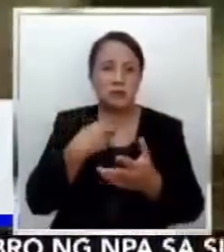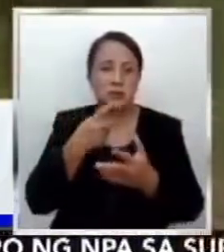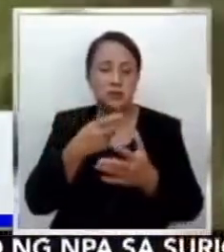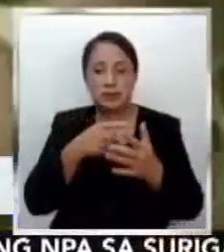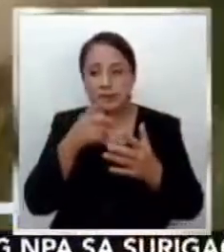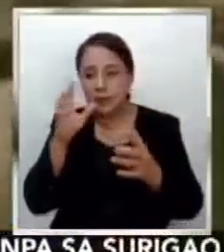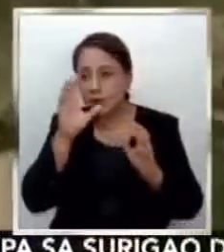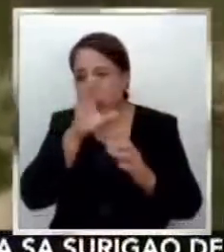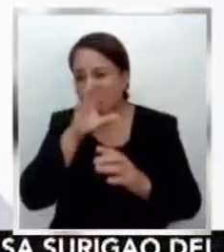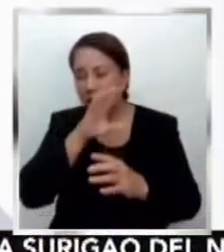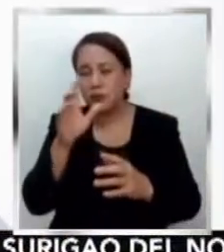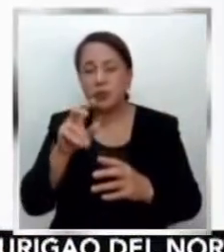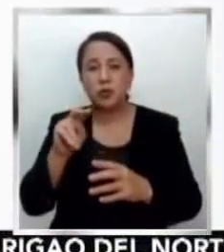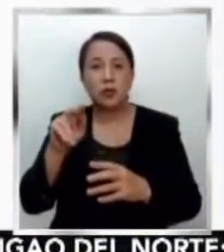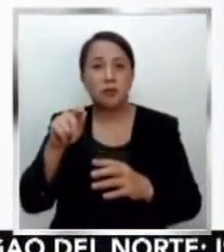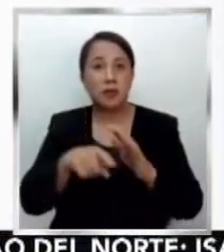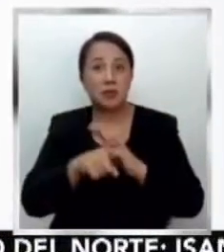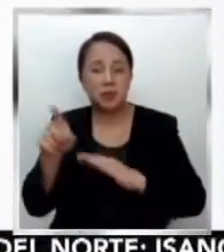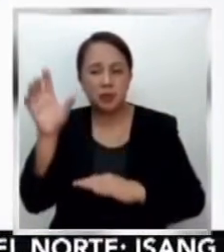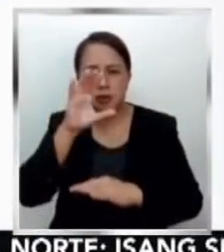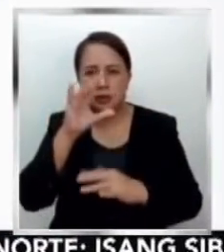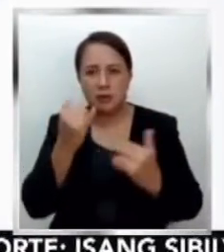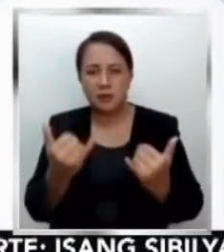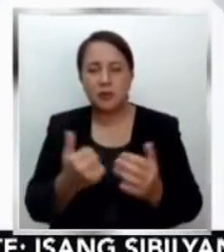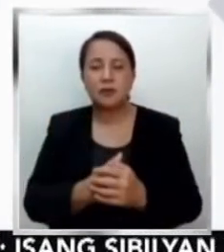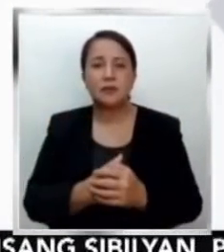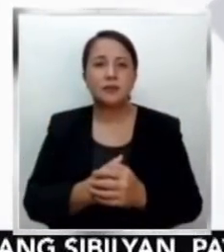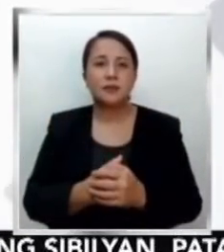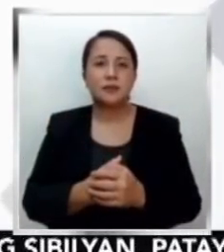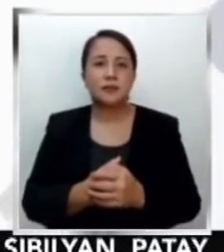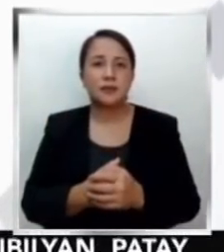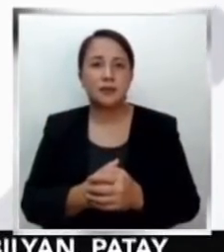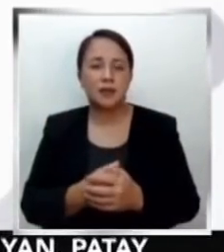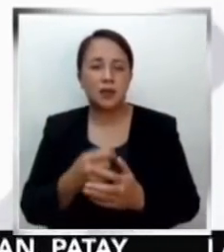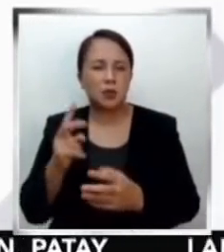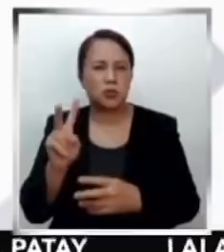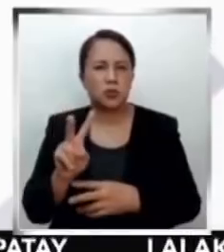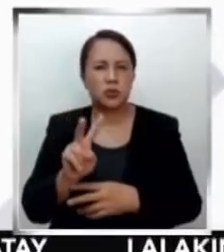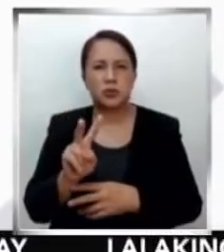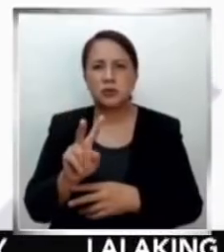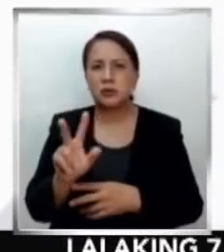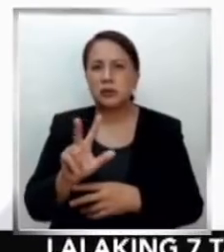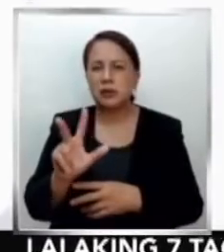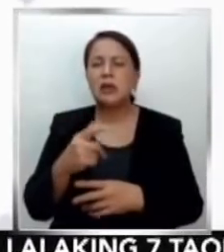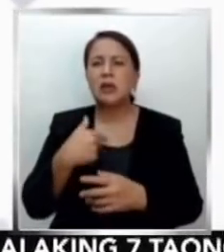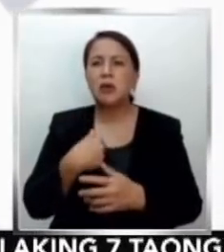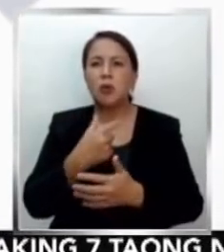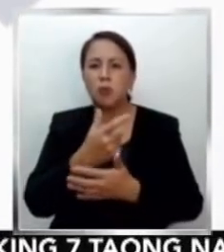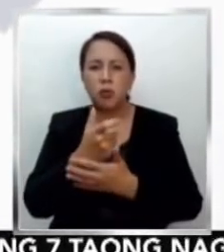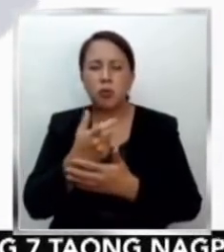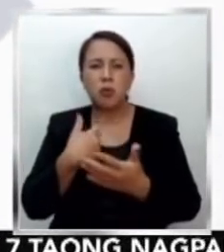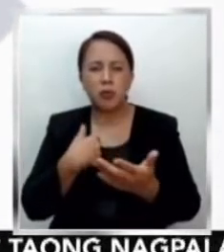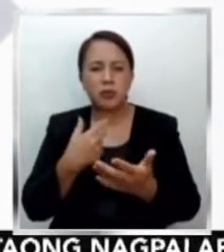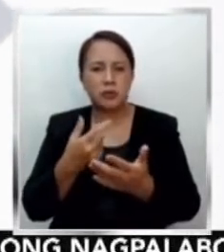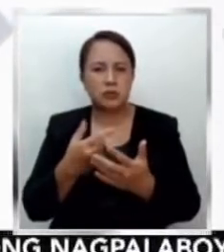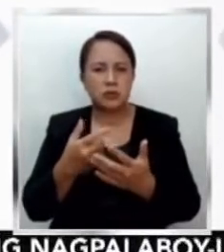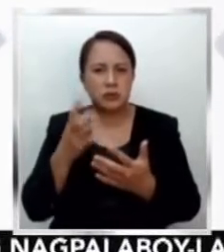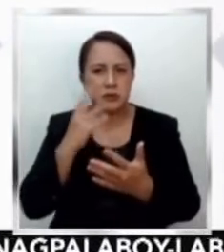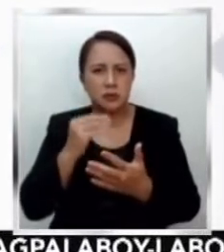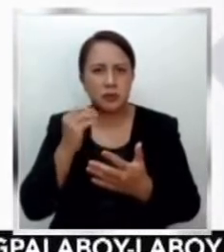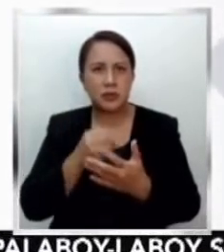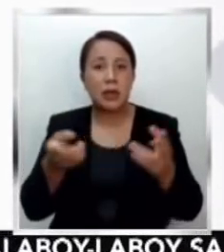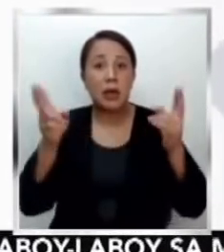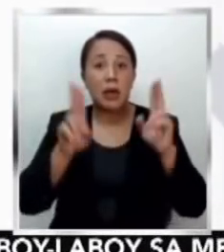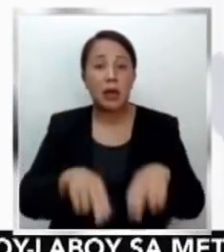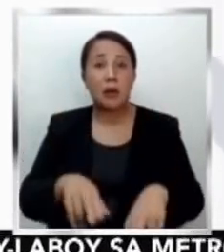NPA. Meron na rin mga ilan, dalawa o tatlong encounter na rin dahil silang nangyari doon sa lugar